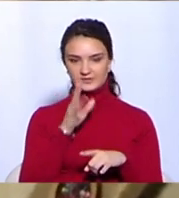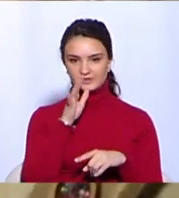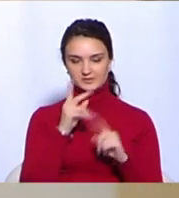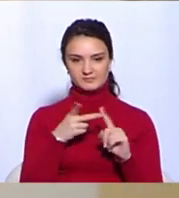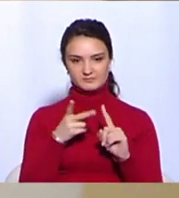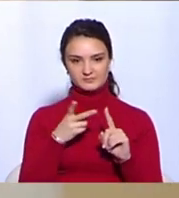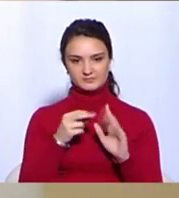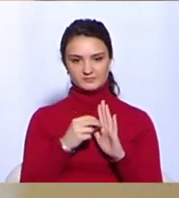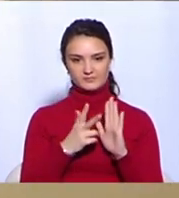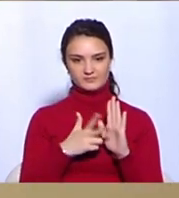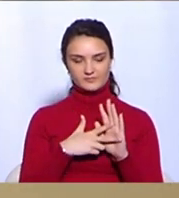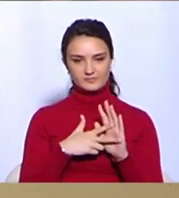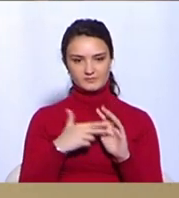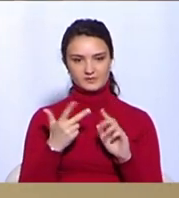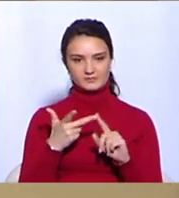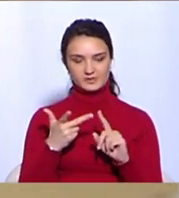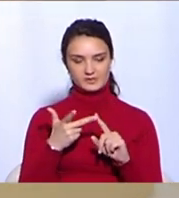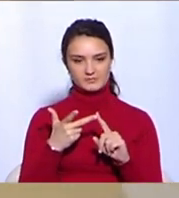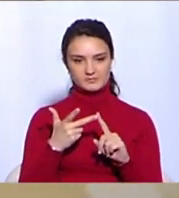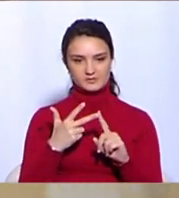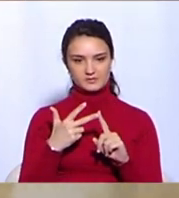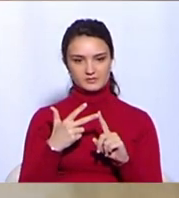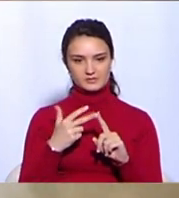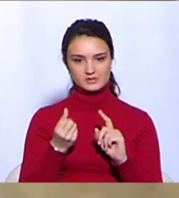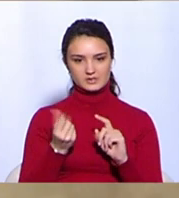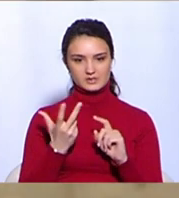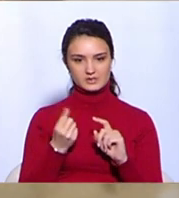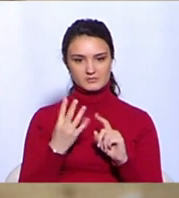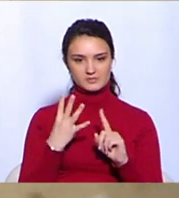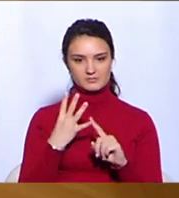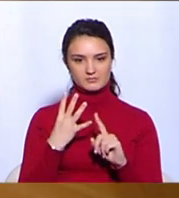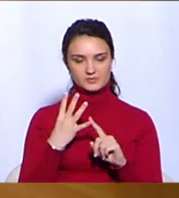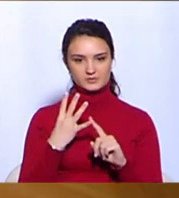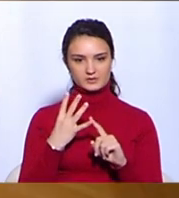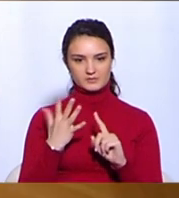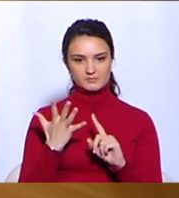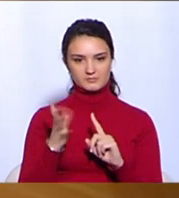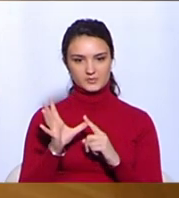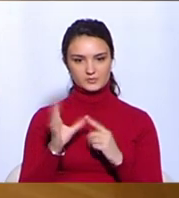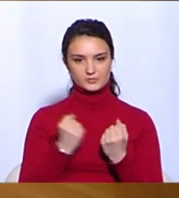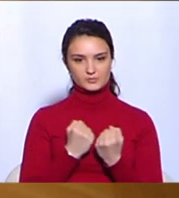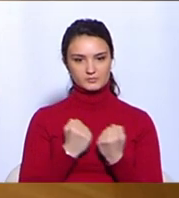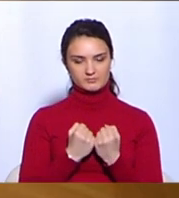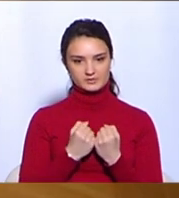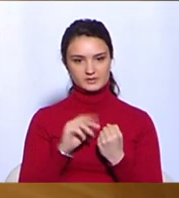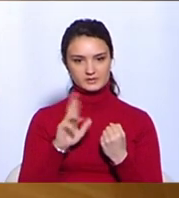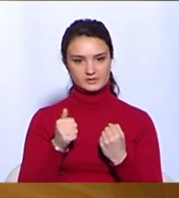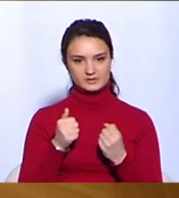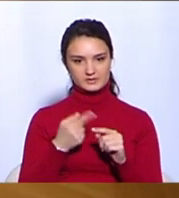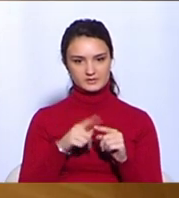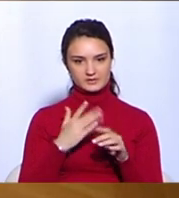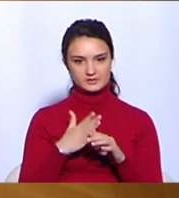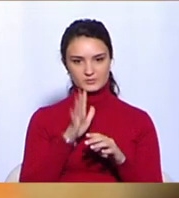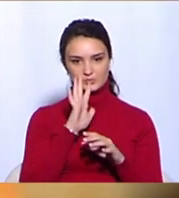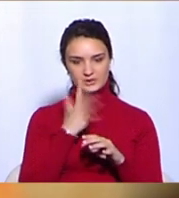წლის, მეორე 18 წლის, მესამე 13 წლის, მეოთხე და მეხუთე ტყუპები არიან და